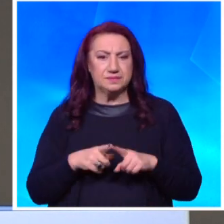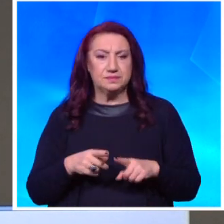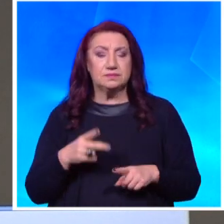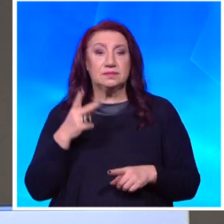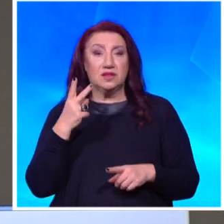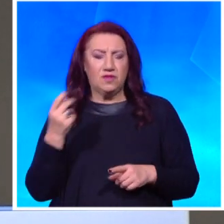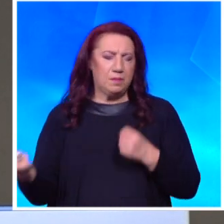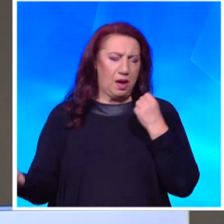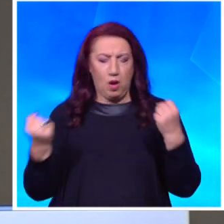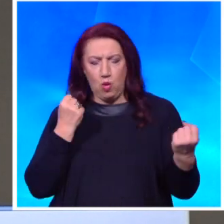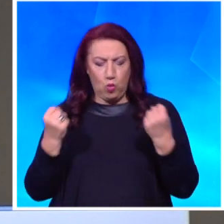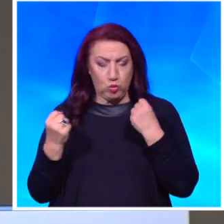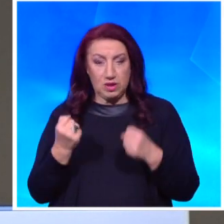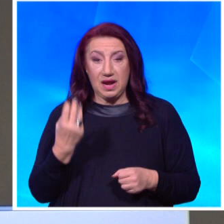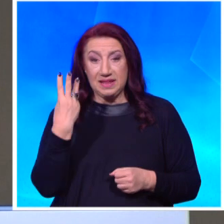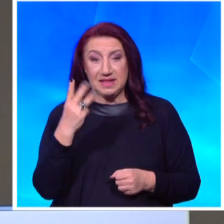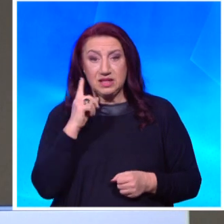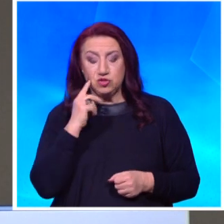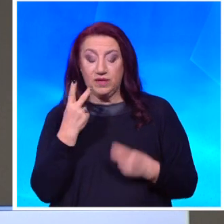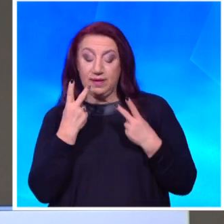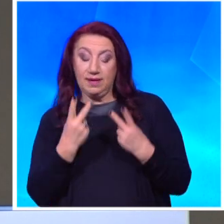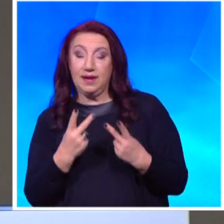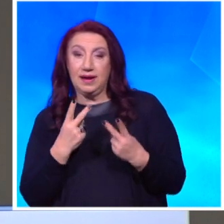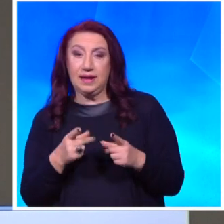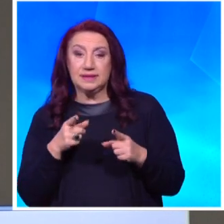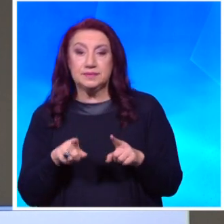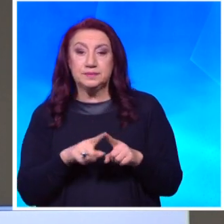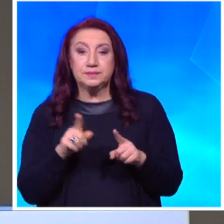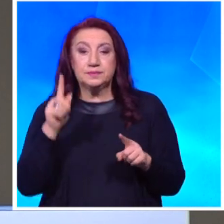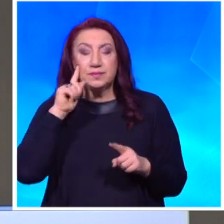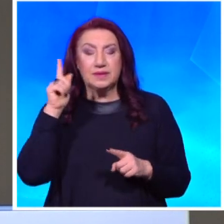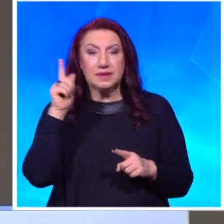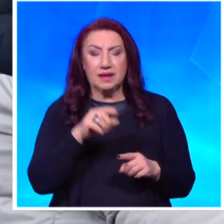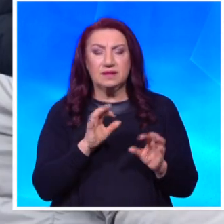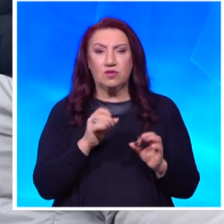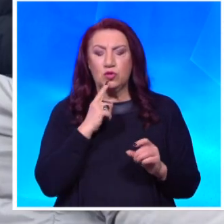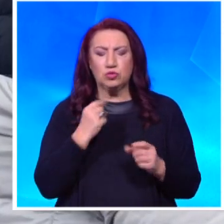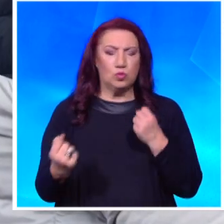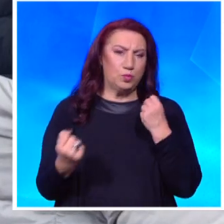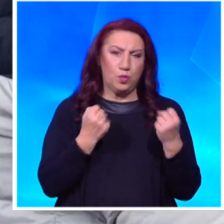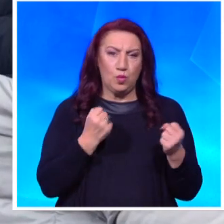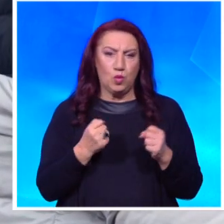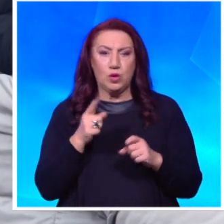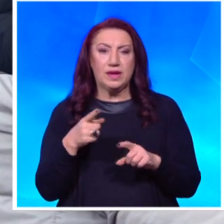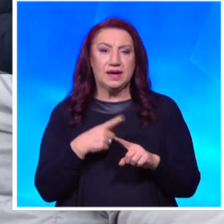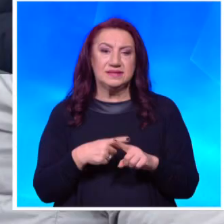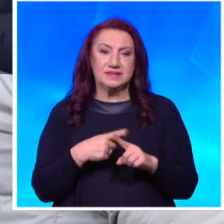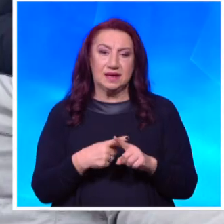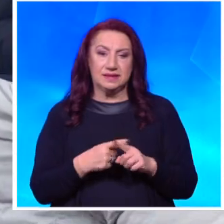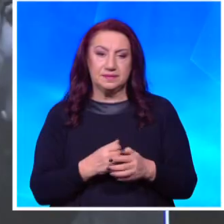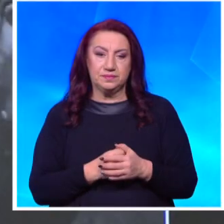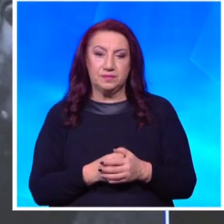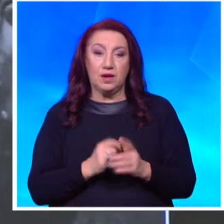само гледа. Това са кадри от охранителната камера от деня, в който бе нападнат Християн. Кой се лицата доправа, трябва да се